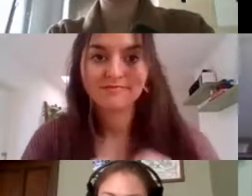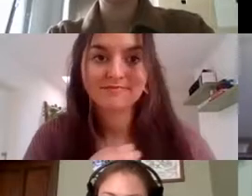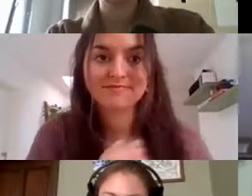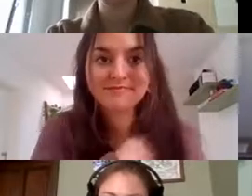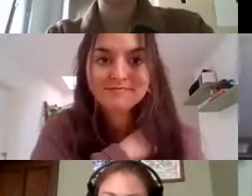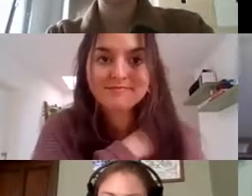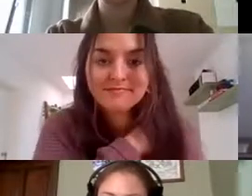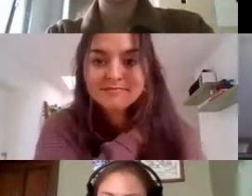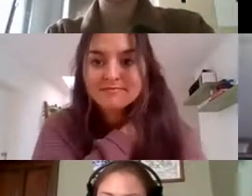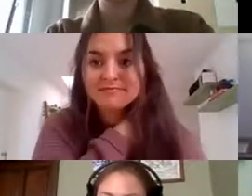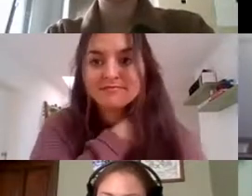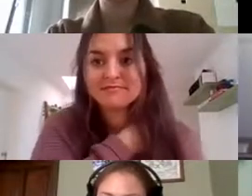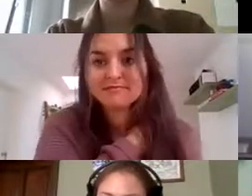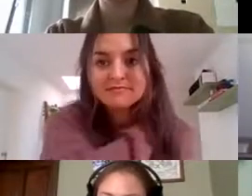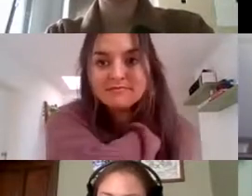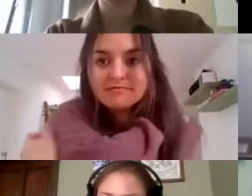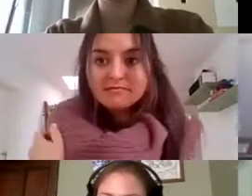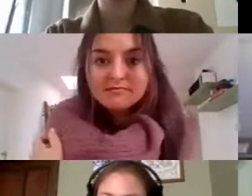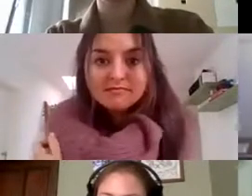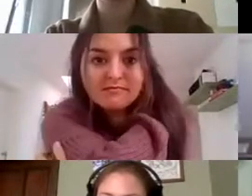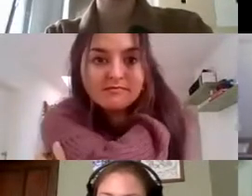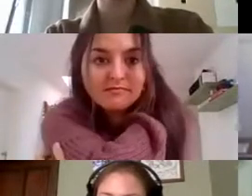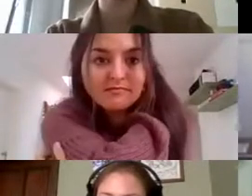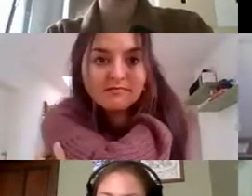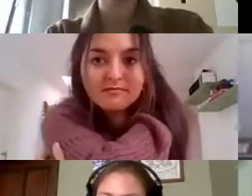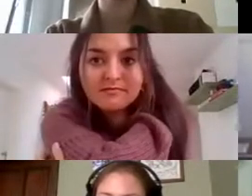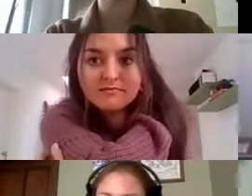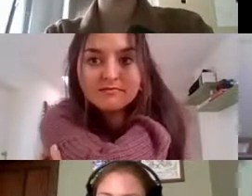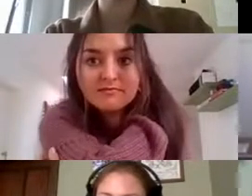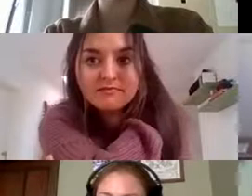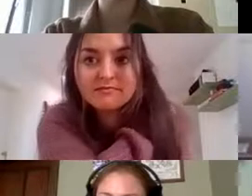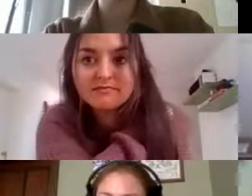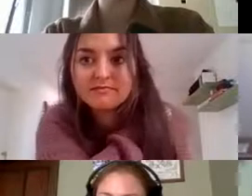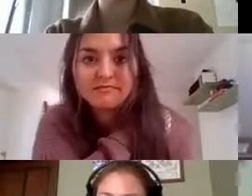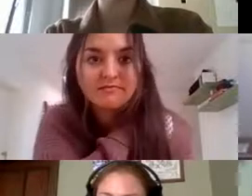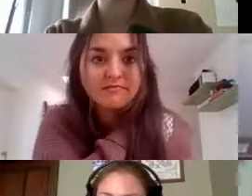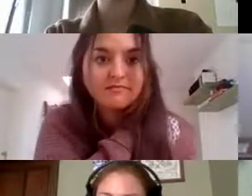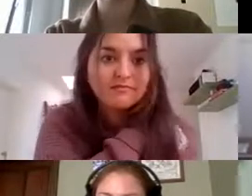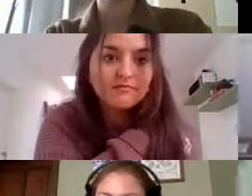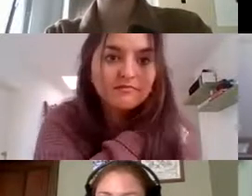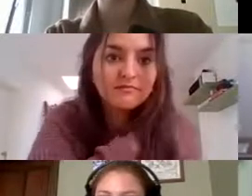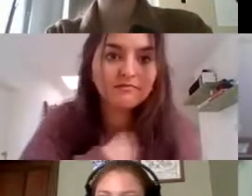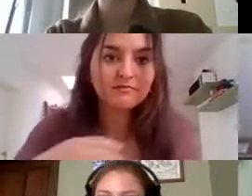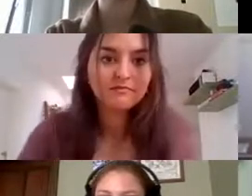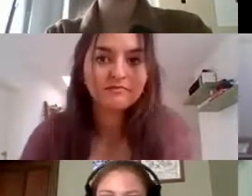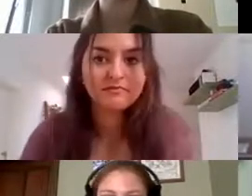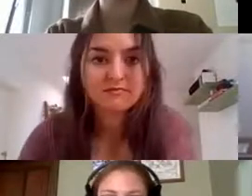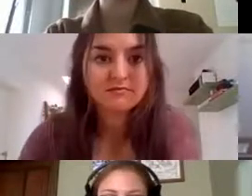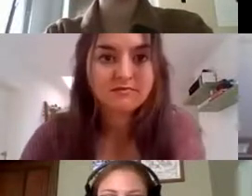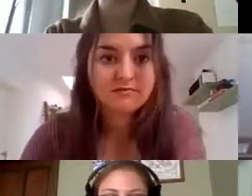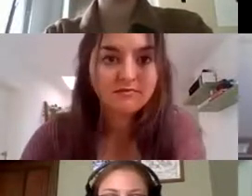Ja. Misschien interessant, Kathleen van Lille zie ik hier zeggen dat die met geen voorinschrijvingen werkt. Dus dat wil zeggen dat kinderen allemaal eigenlijk de dag zelf